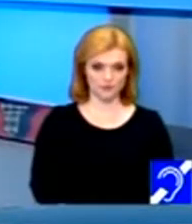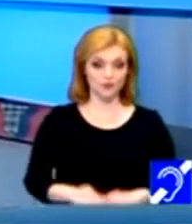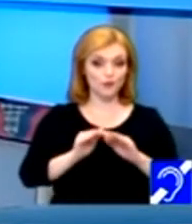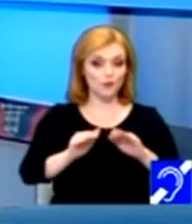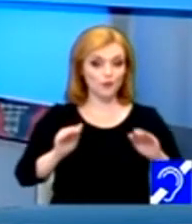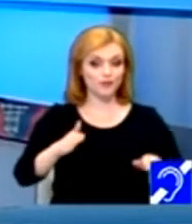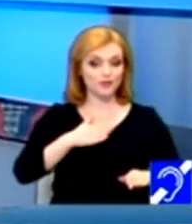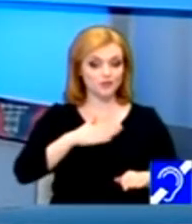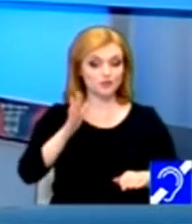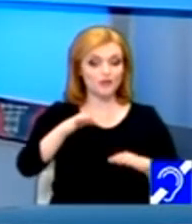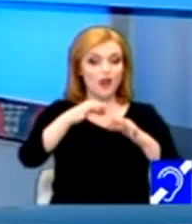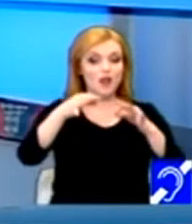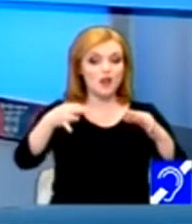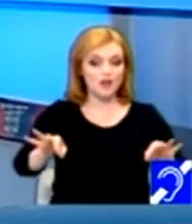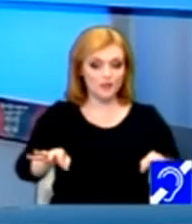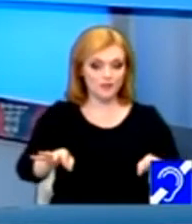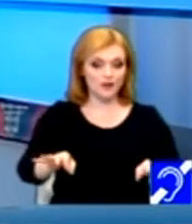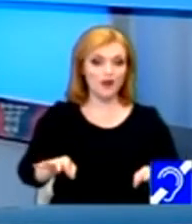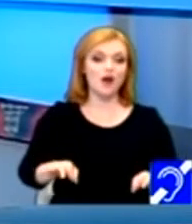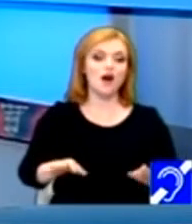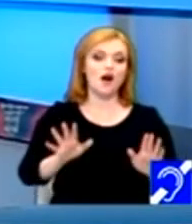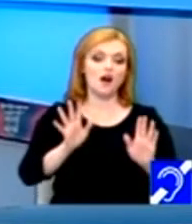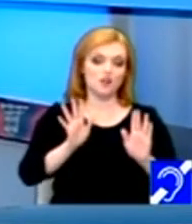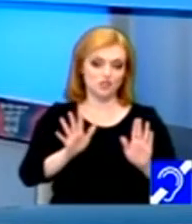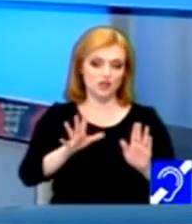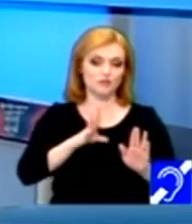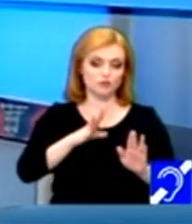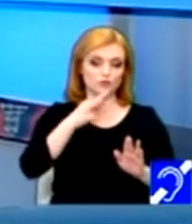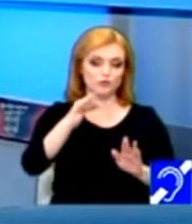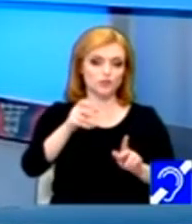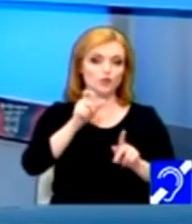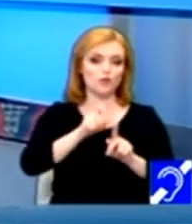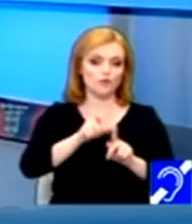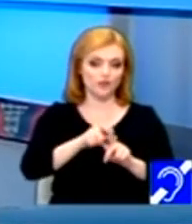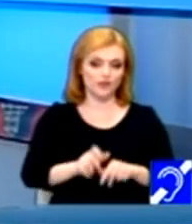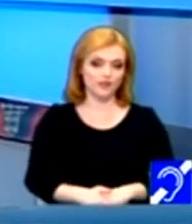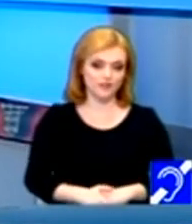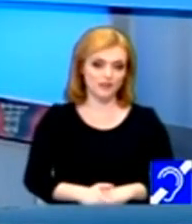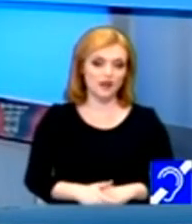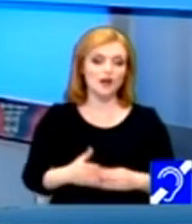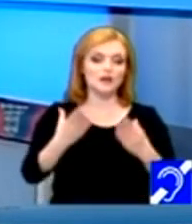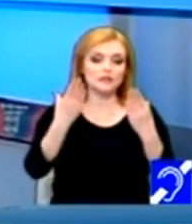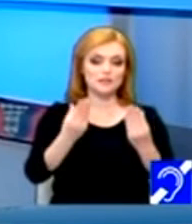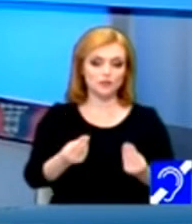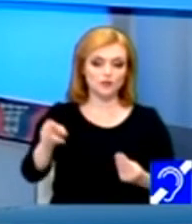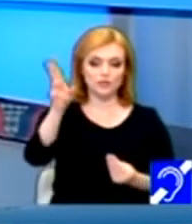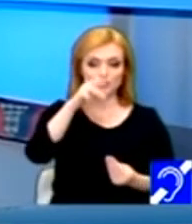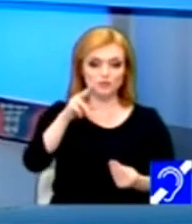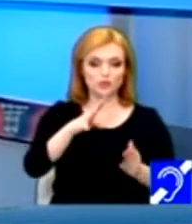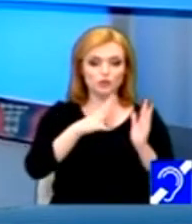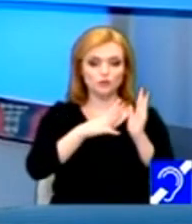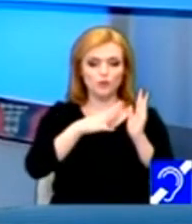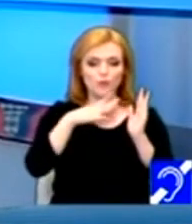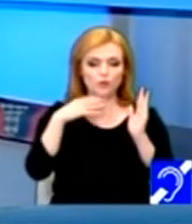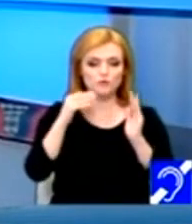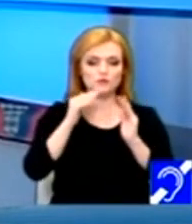Copiii noștri vor fi liberi este unul dintre cele mai răscolitoare mesaje purtate pe pancarte în zilele lui decembrie 89 de românii care au